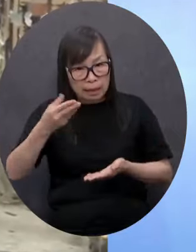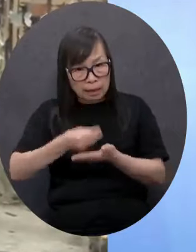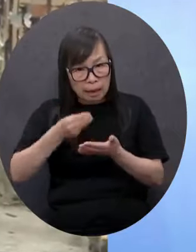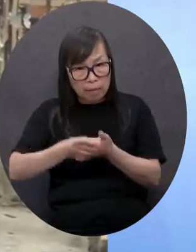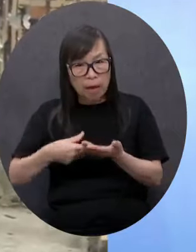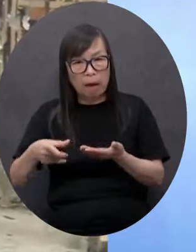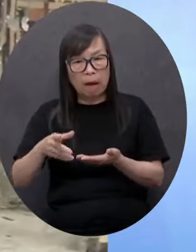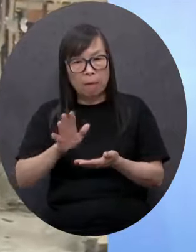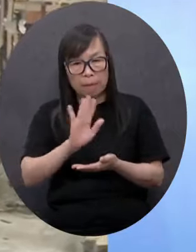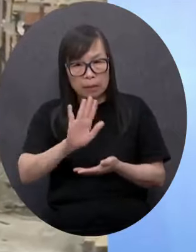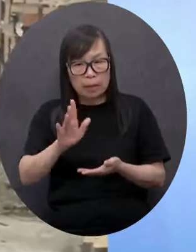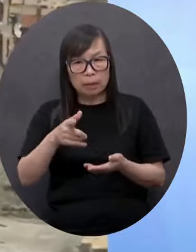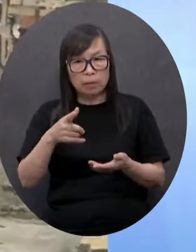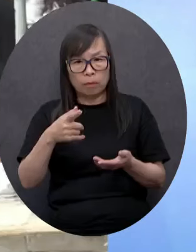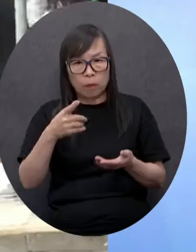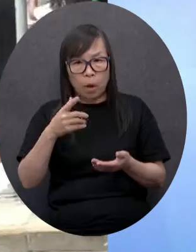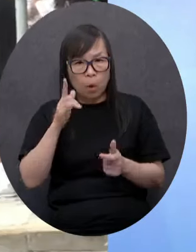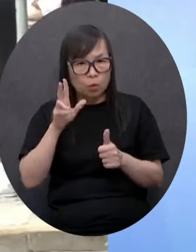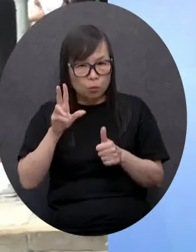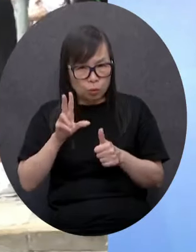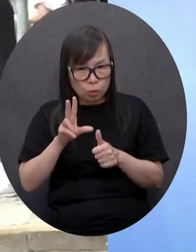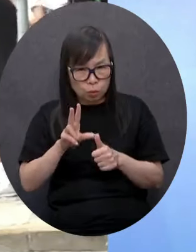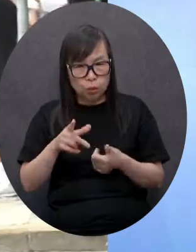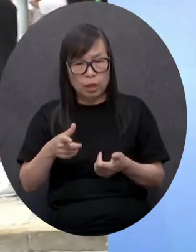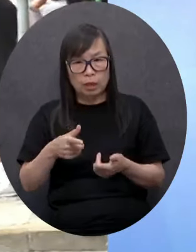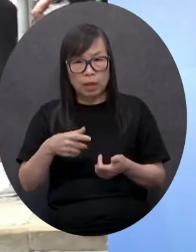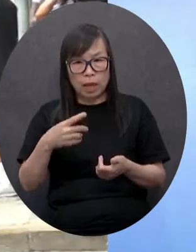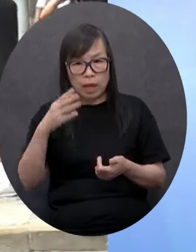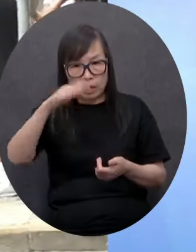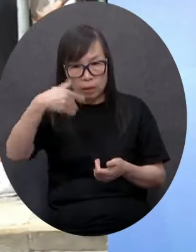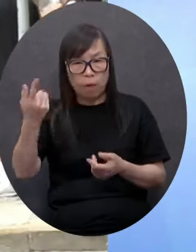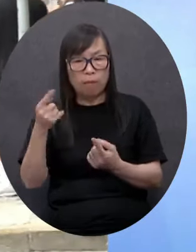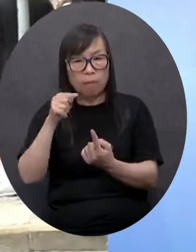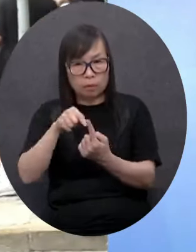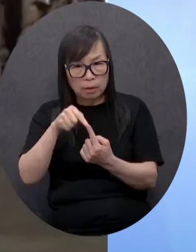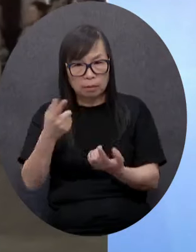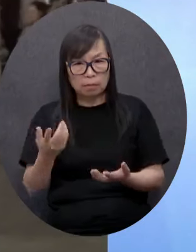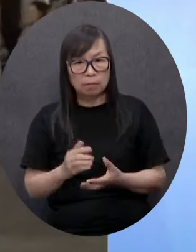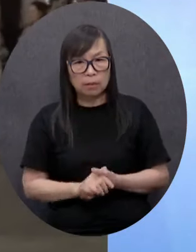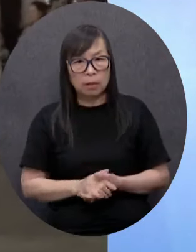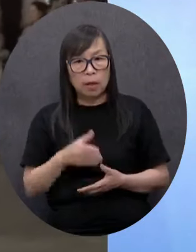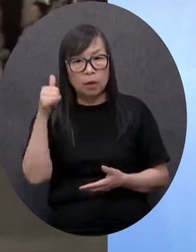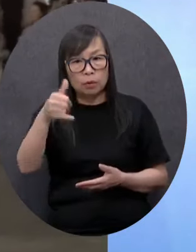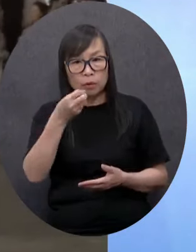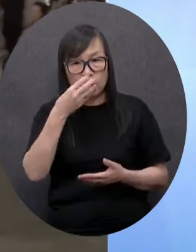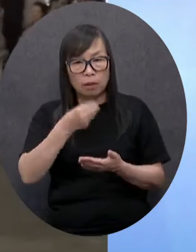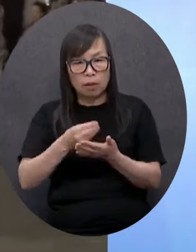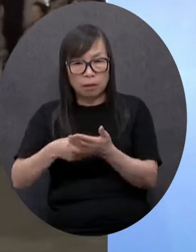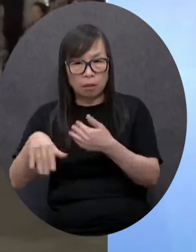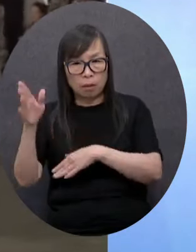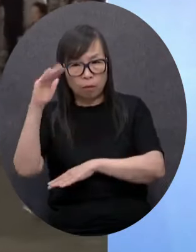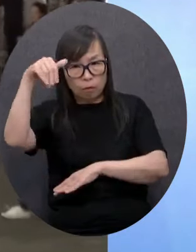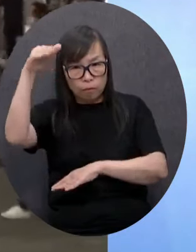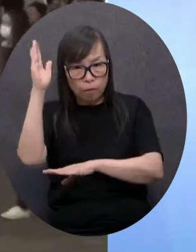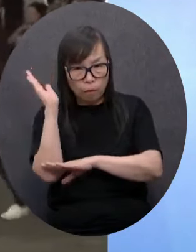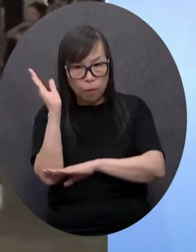面咧，就唔係話一個好主力一個佢哋嚟到香港嘅一個目的。 佢出席香港零售高峰會時